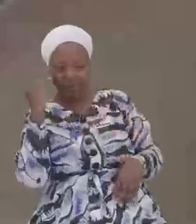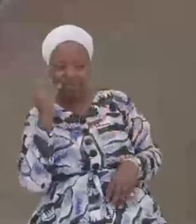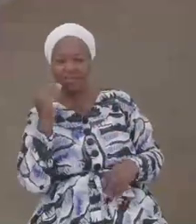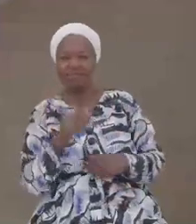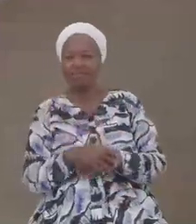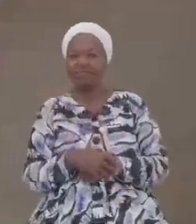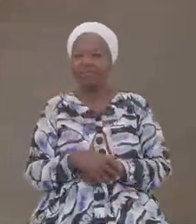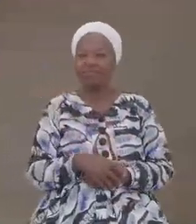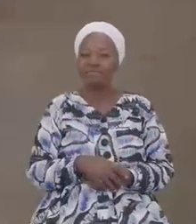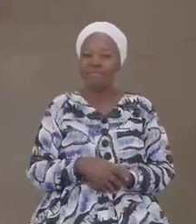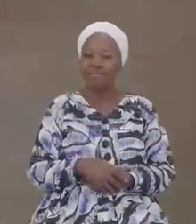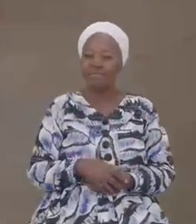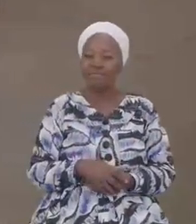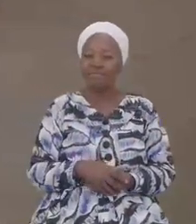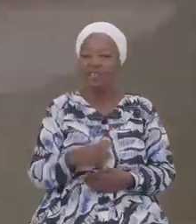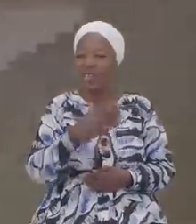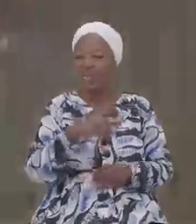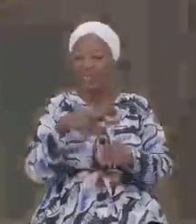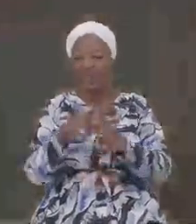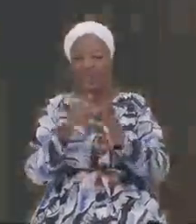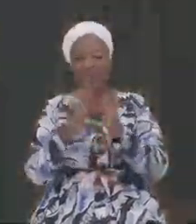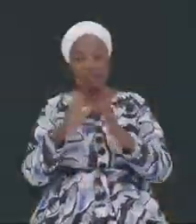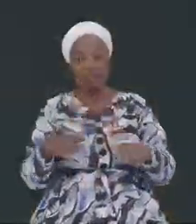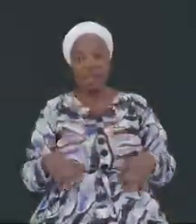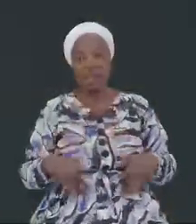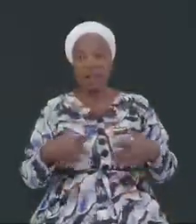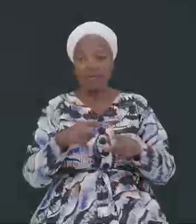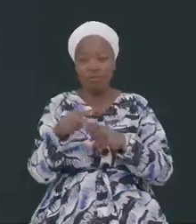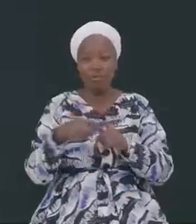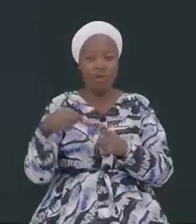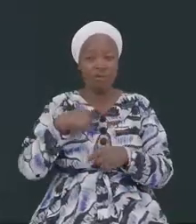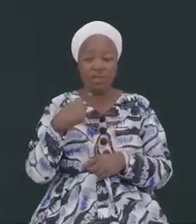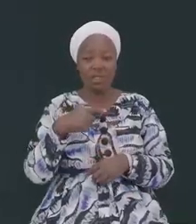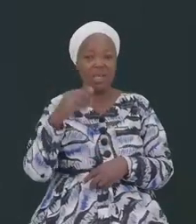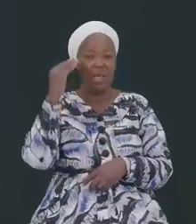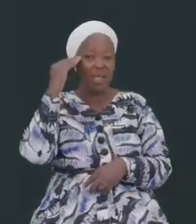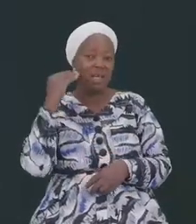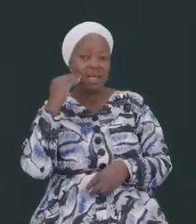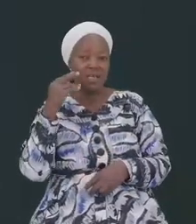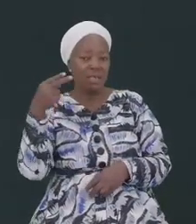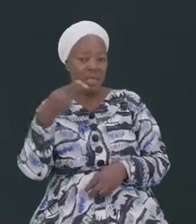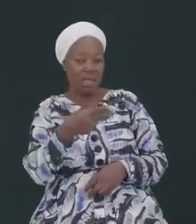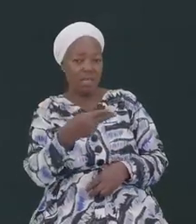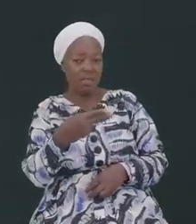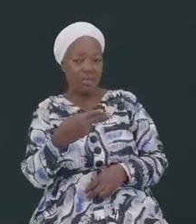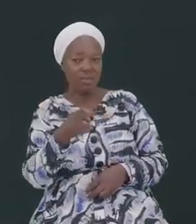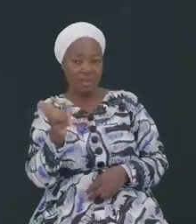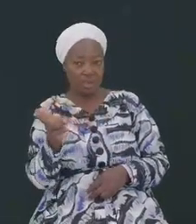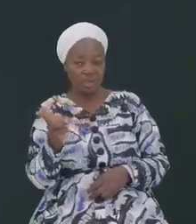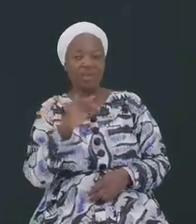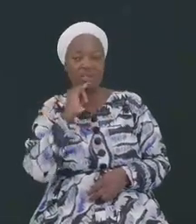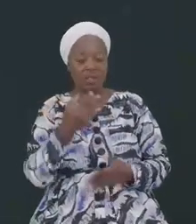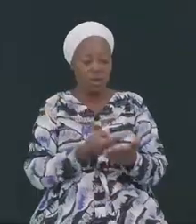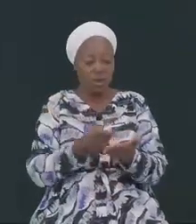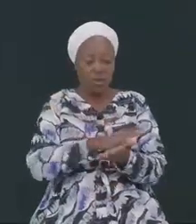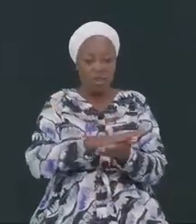Maintenant, dans la vie chrétienne, quand nous parlons de la tête, en anglais, la tête, la lettre H, c'est